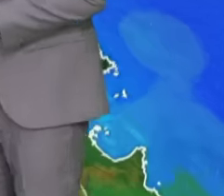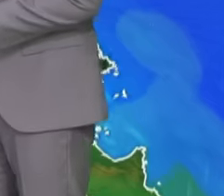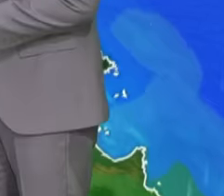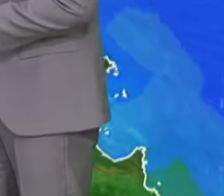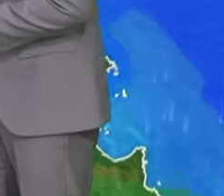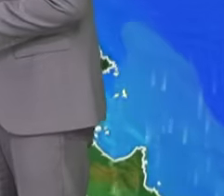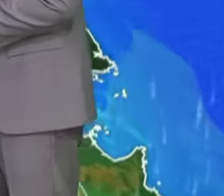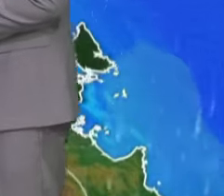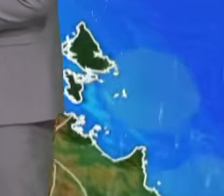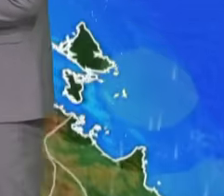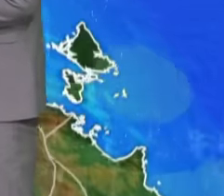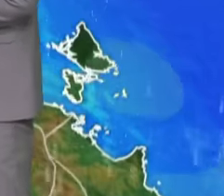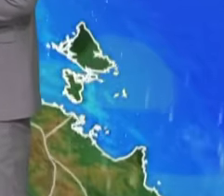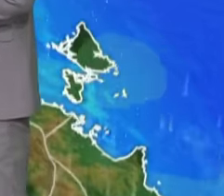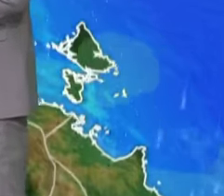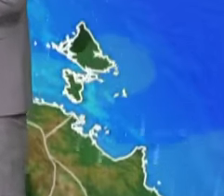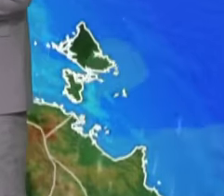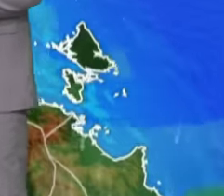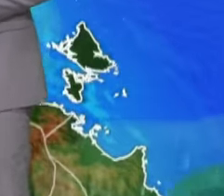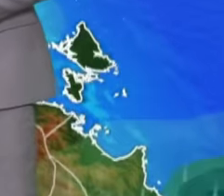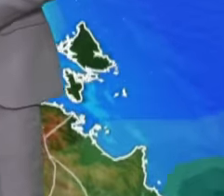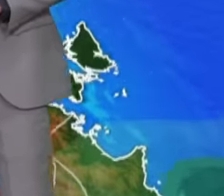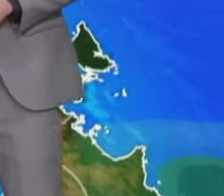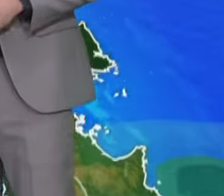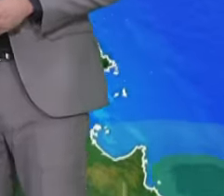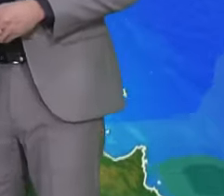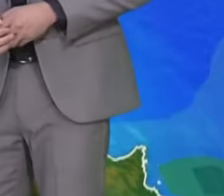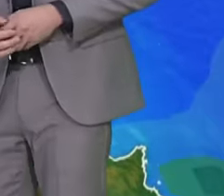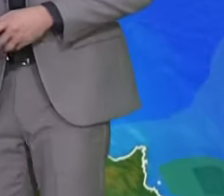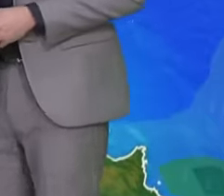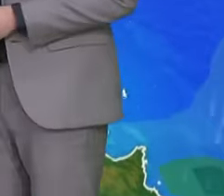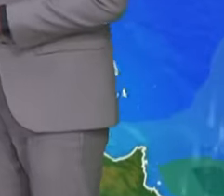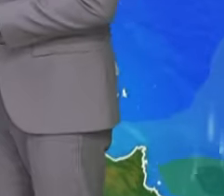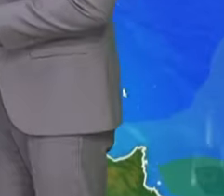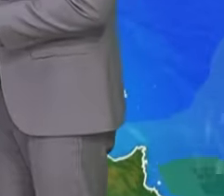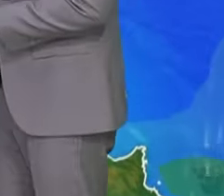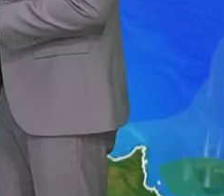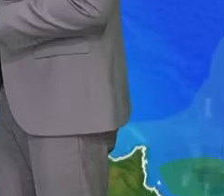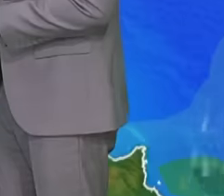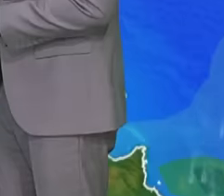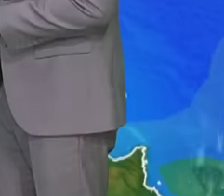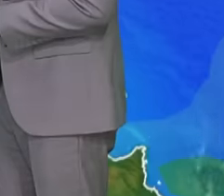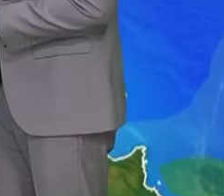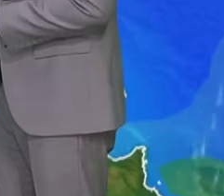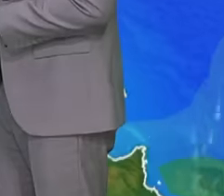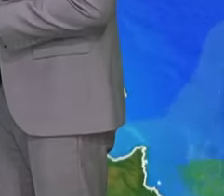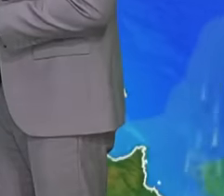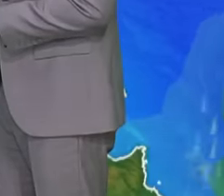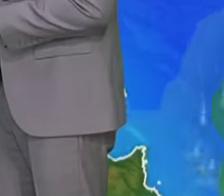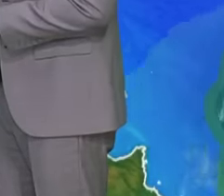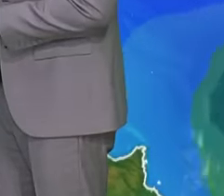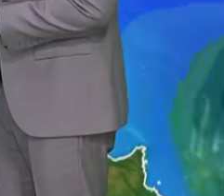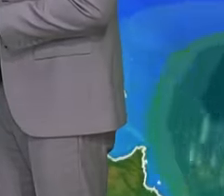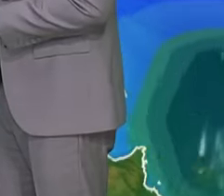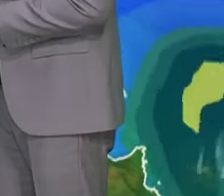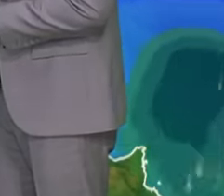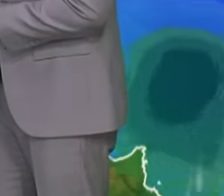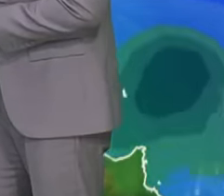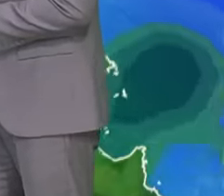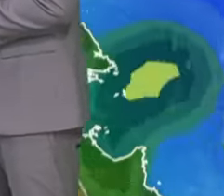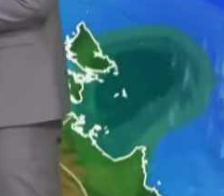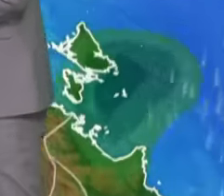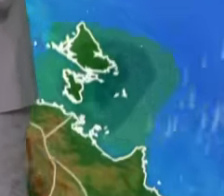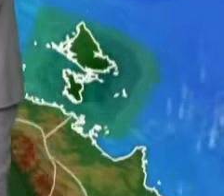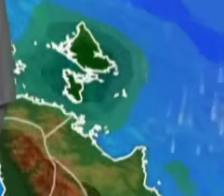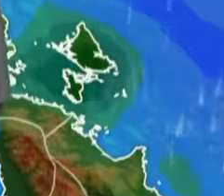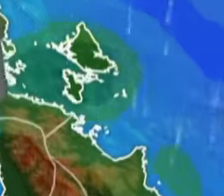magtatagal sa ilang bahagi bandang hapon. Pagsapit naman ng gabi, may mga pag-ulang aasahan dito sa may southern part ng Leyte, sa southern Leyte